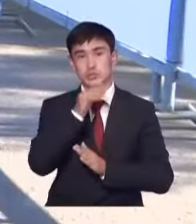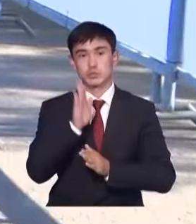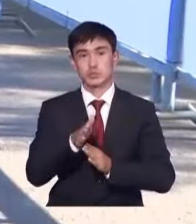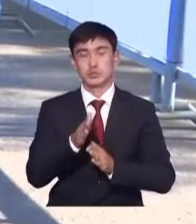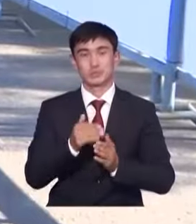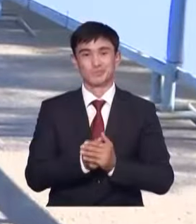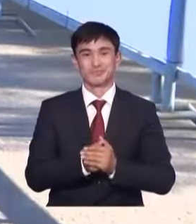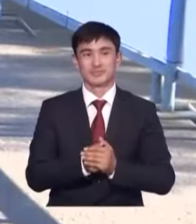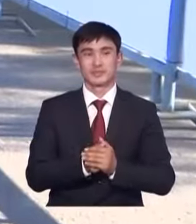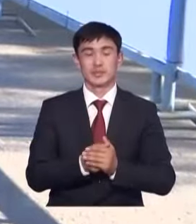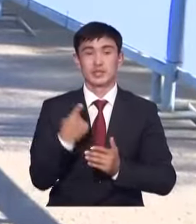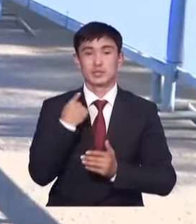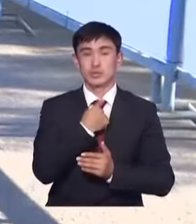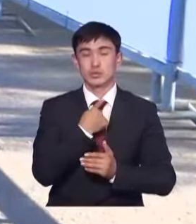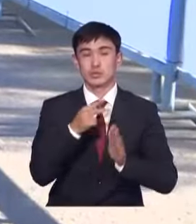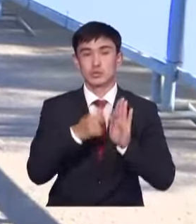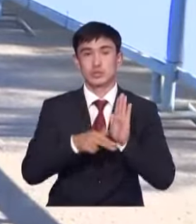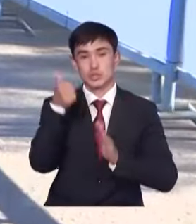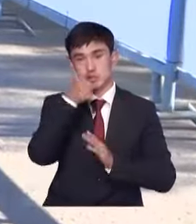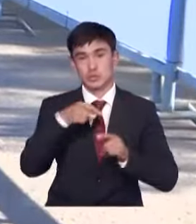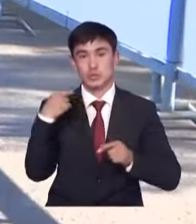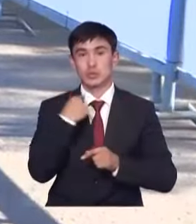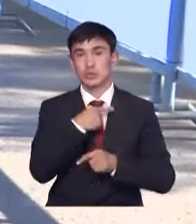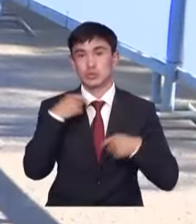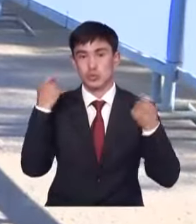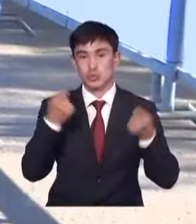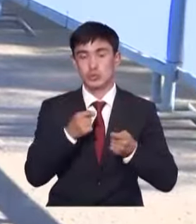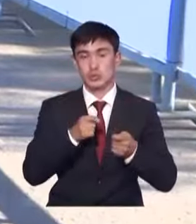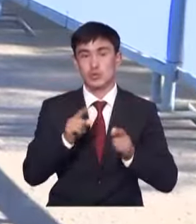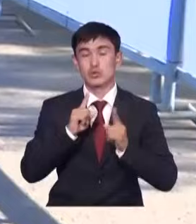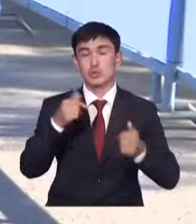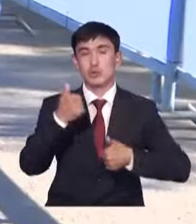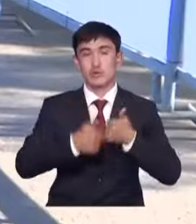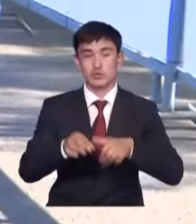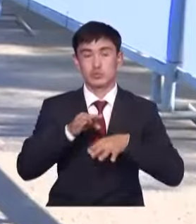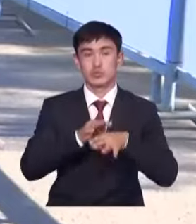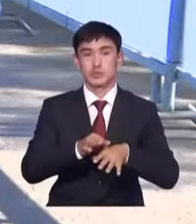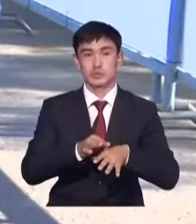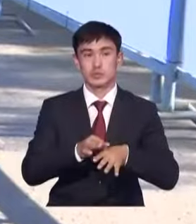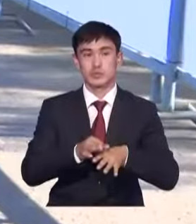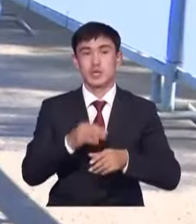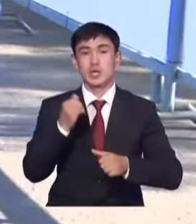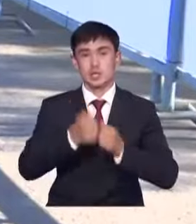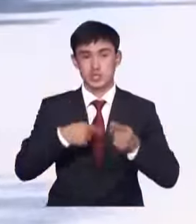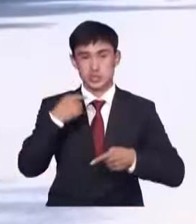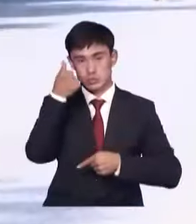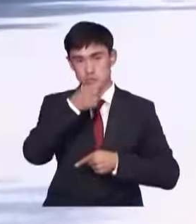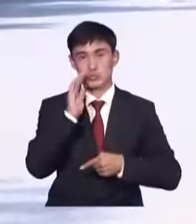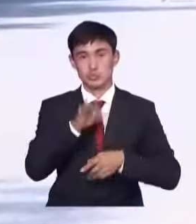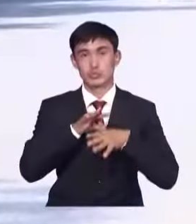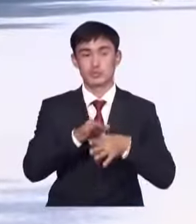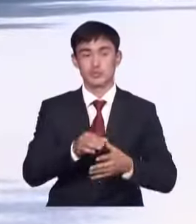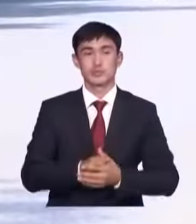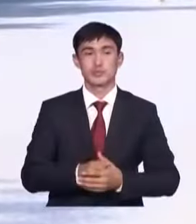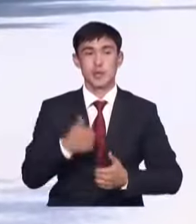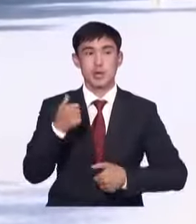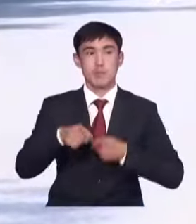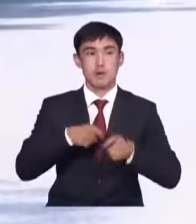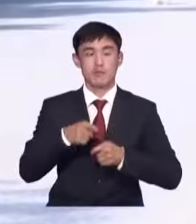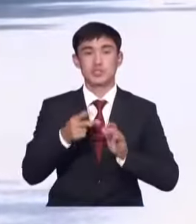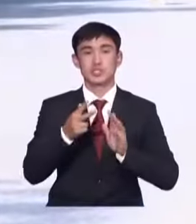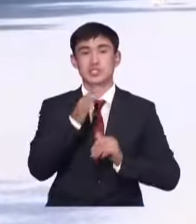80 жылдық Талдықорған туған күніне орай осындай үлкен марафон өткізіп отырмыз. Бұл марафон енді жылда болады деп отырмыз. Марафонға жасы